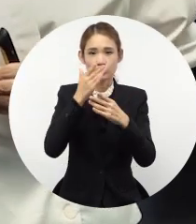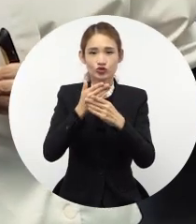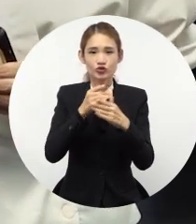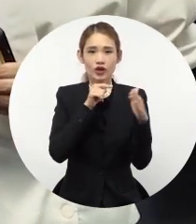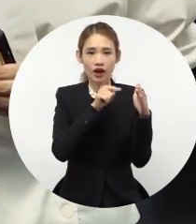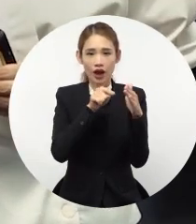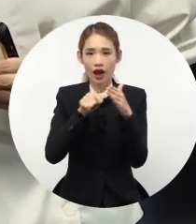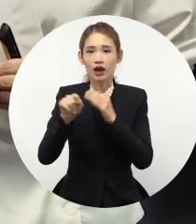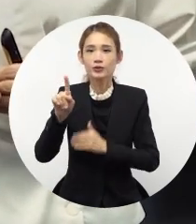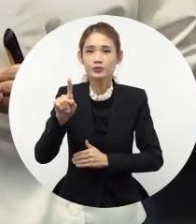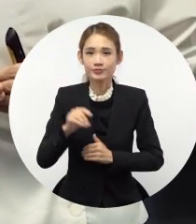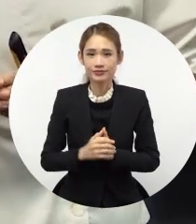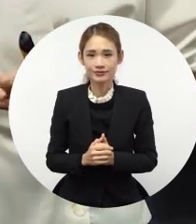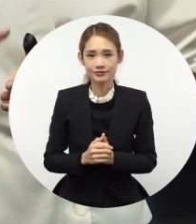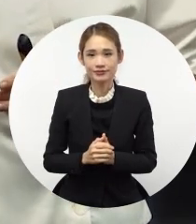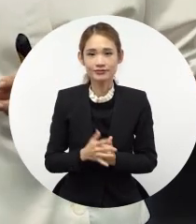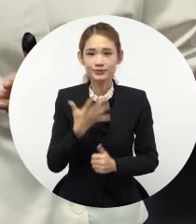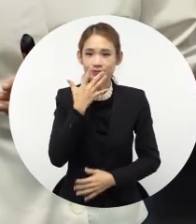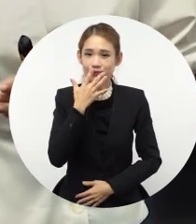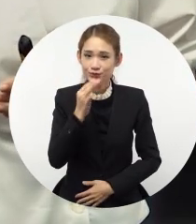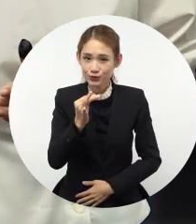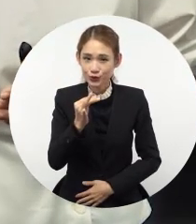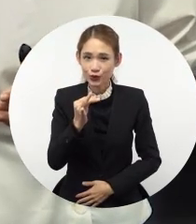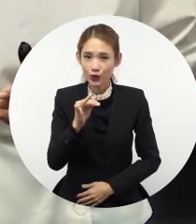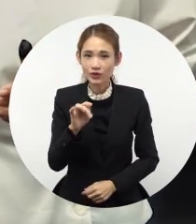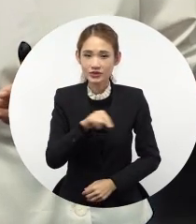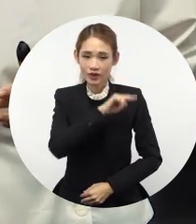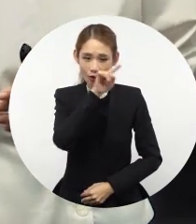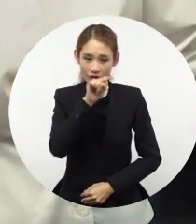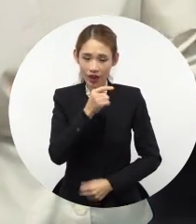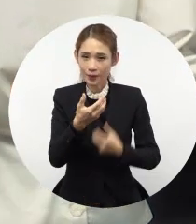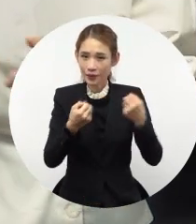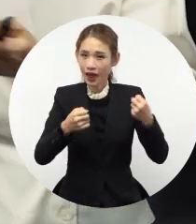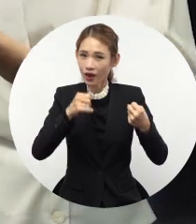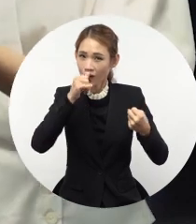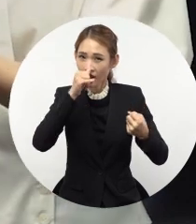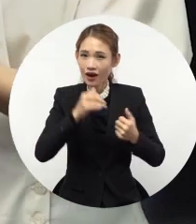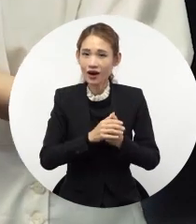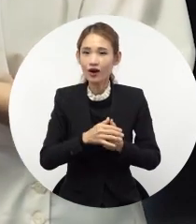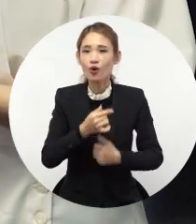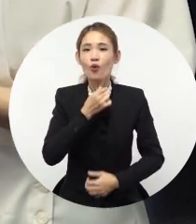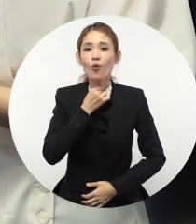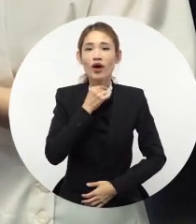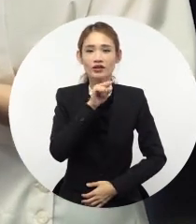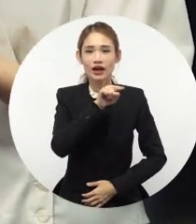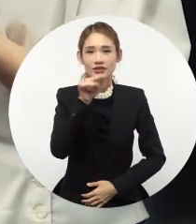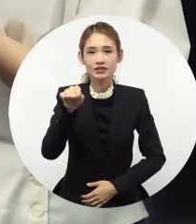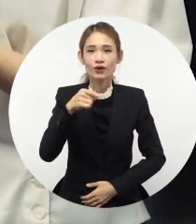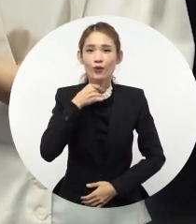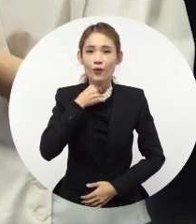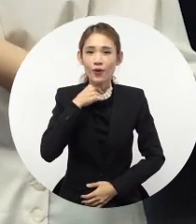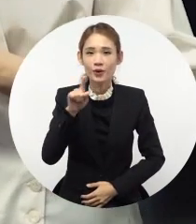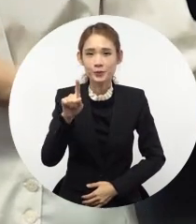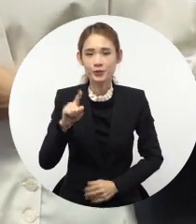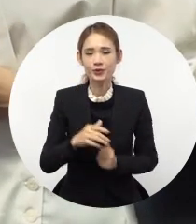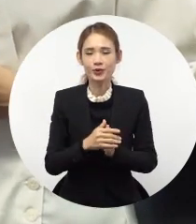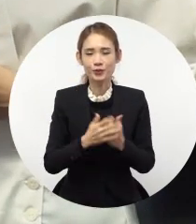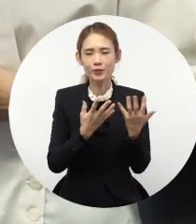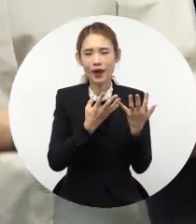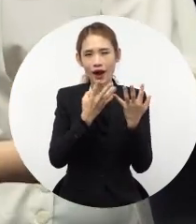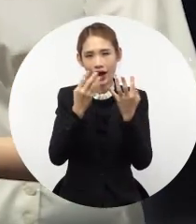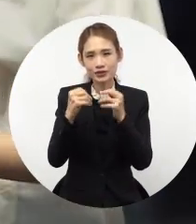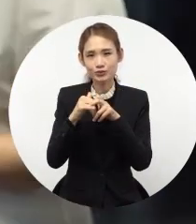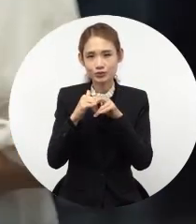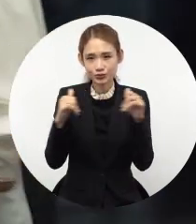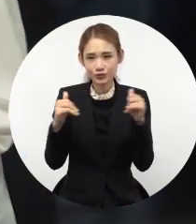같으세요? 물론 정답이 따로 있는 것은 아닙니다. 원하시는 곳으로 가면 되지만 많은